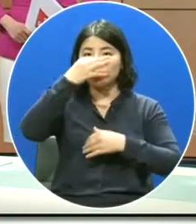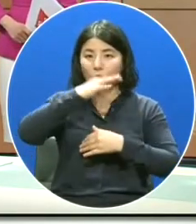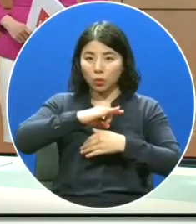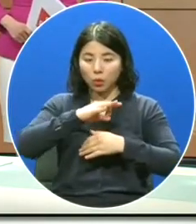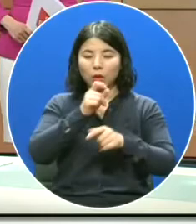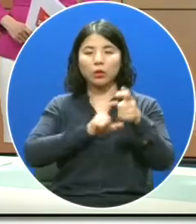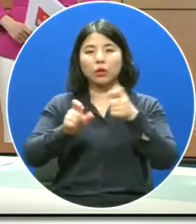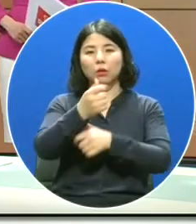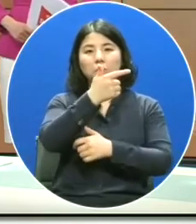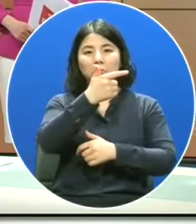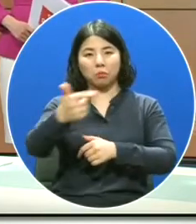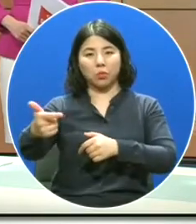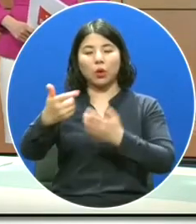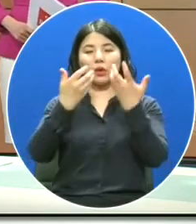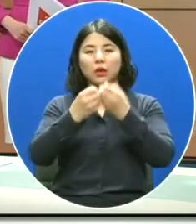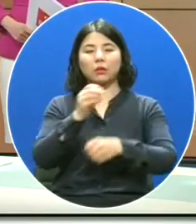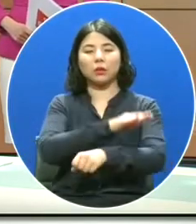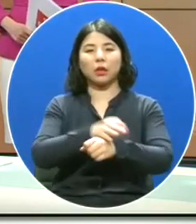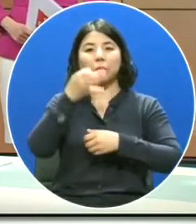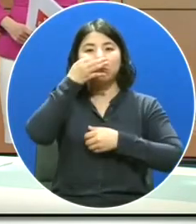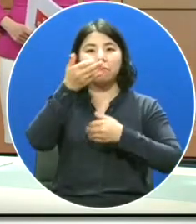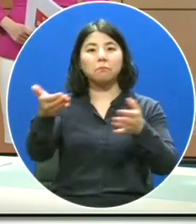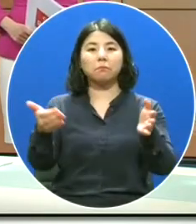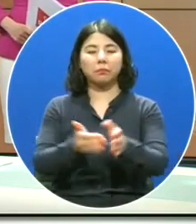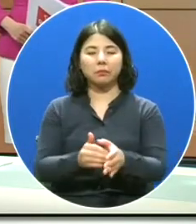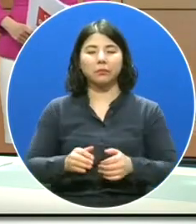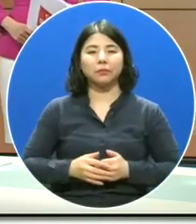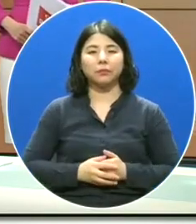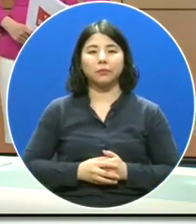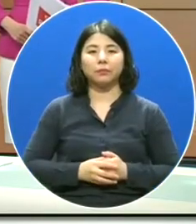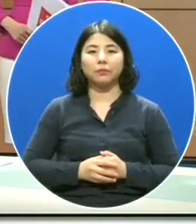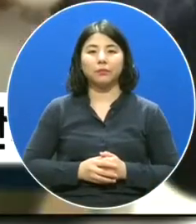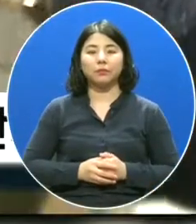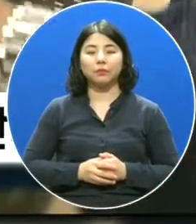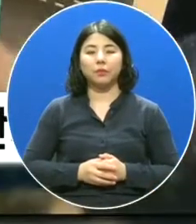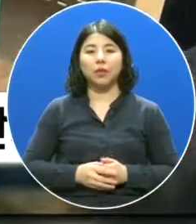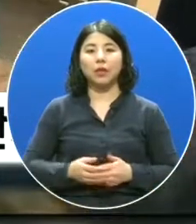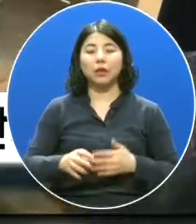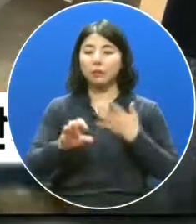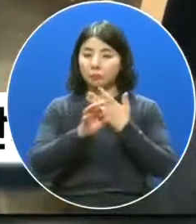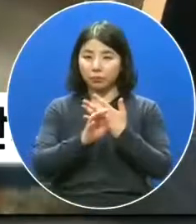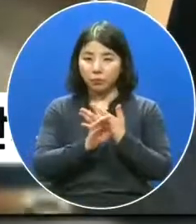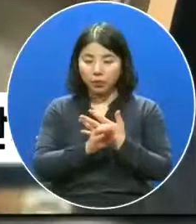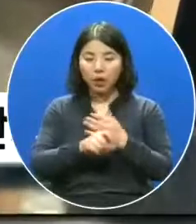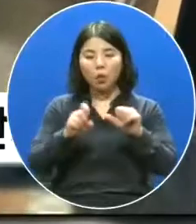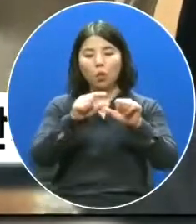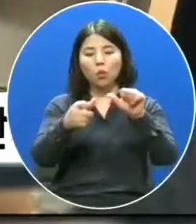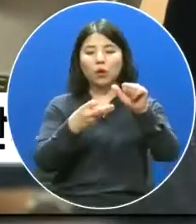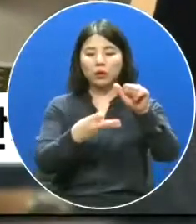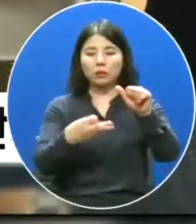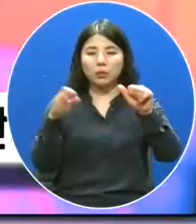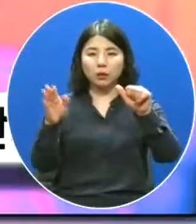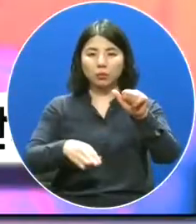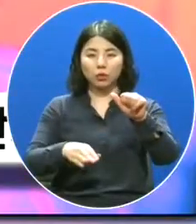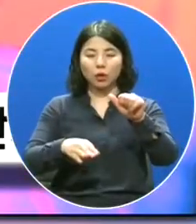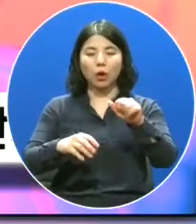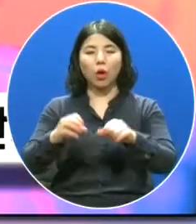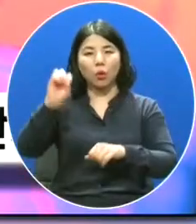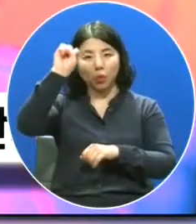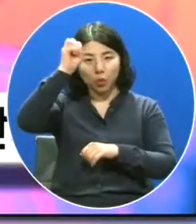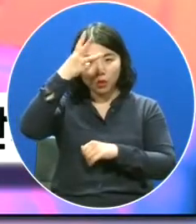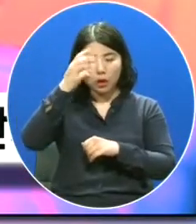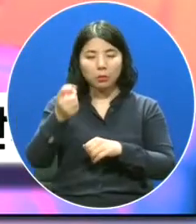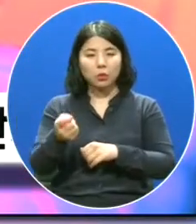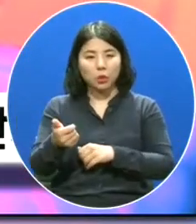공익적 효율을 극대화한 사례를 잘 보여주었습니다. 가령 5월 13일부터